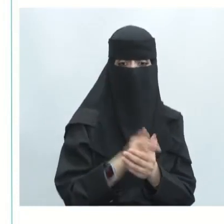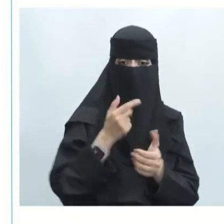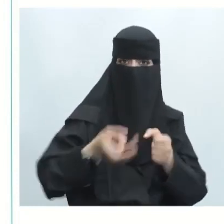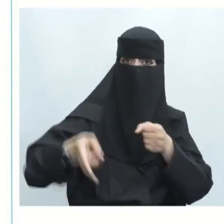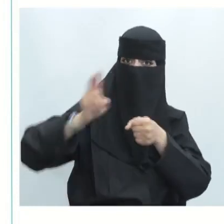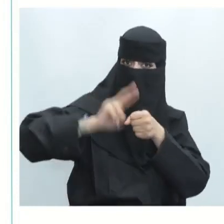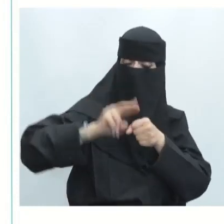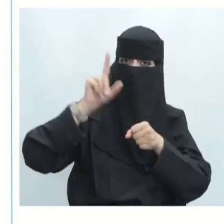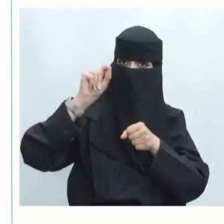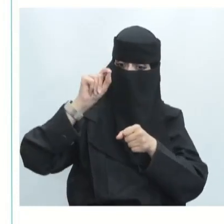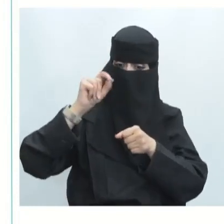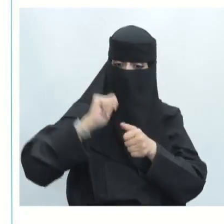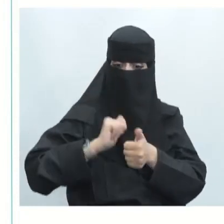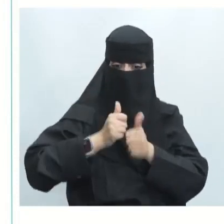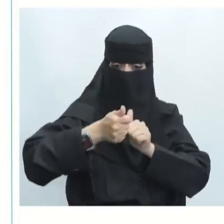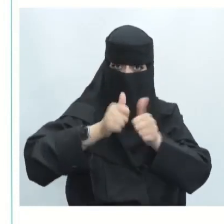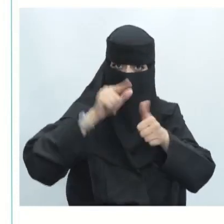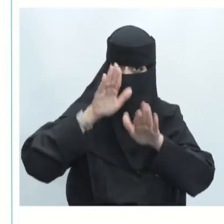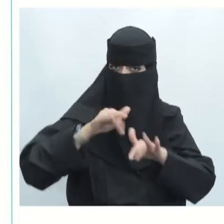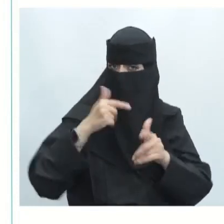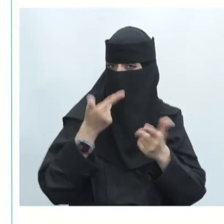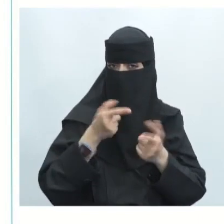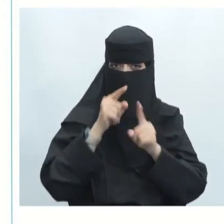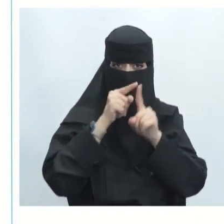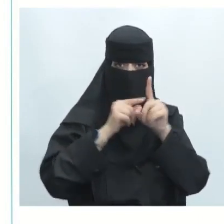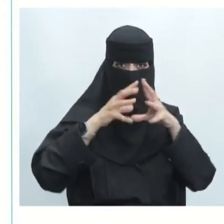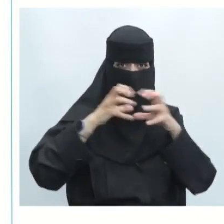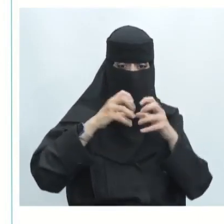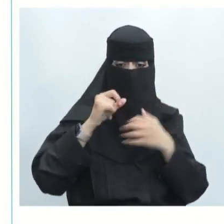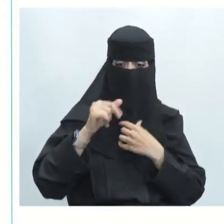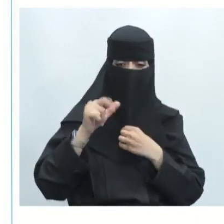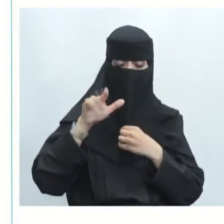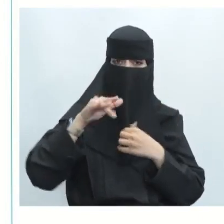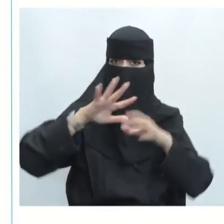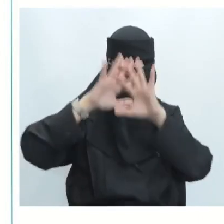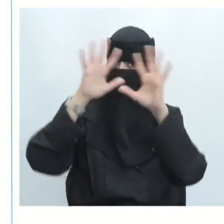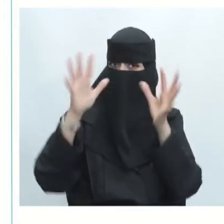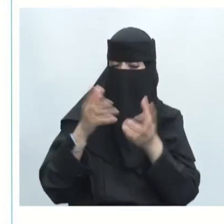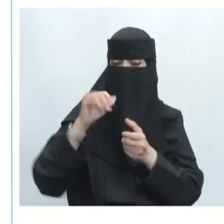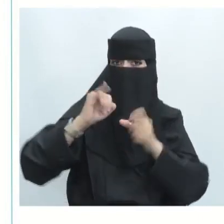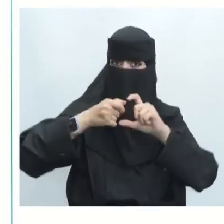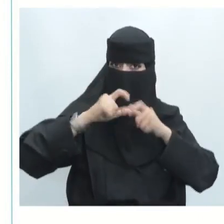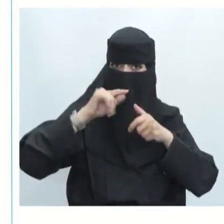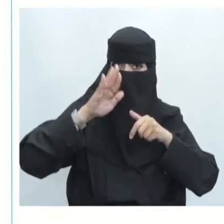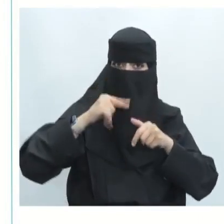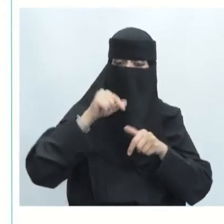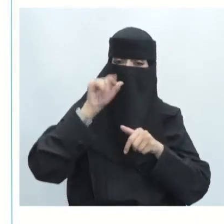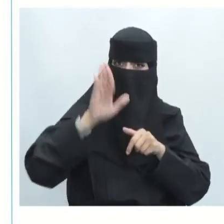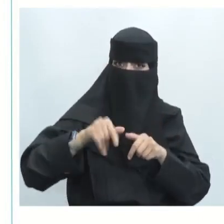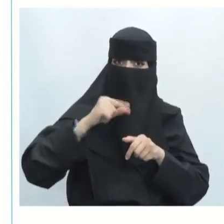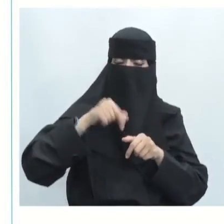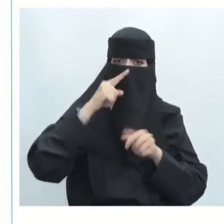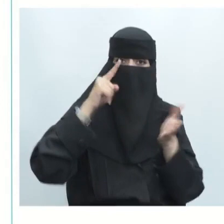تعريف الميزه التنافسيه نحن تحدثنا عن الميزه التنافسيه والتي تنشدها جم جميع المنظمات ان تكون لها ميزه